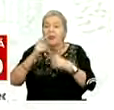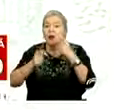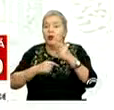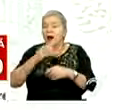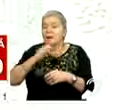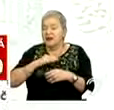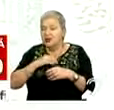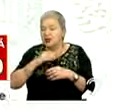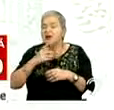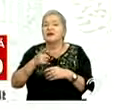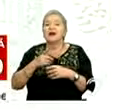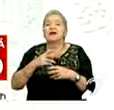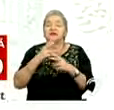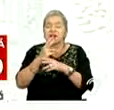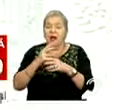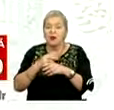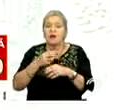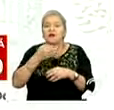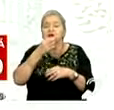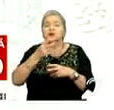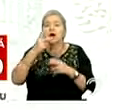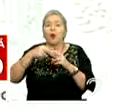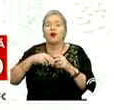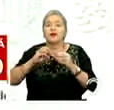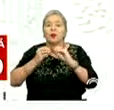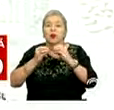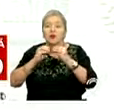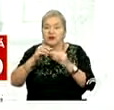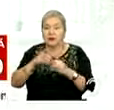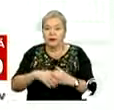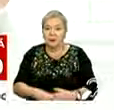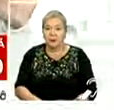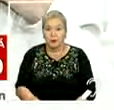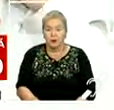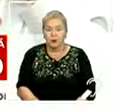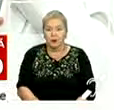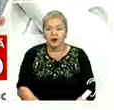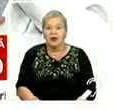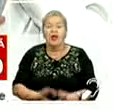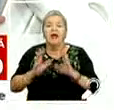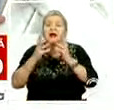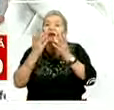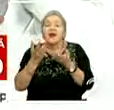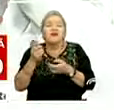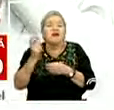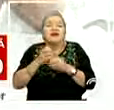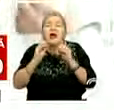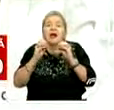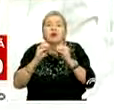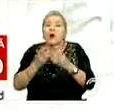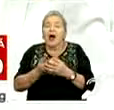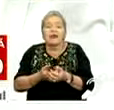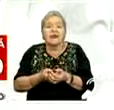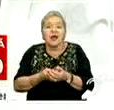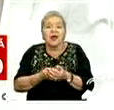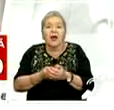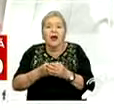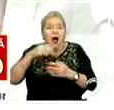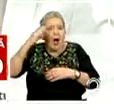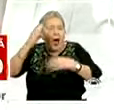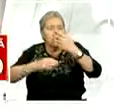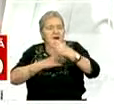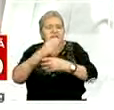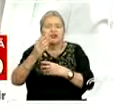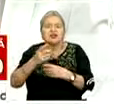să-și spună ultimul cuvânt pe aceste legi. Alina, și greva generală din educație dă peste cap discuțiile